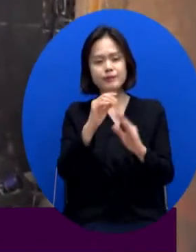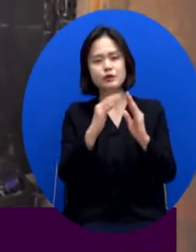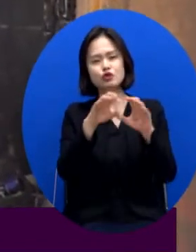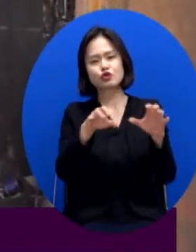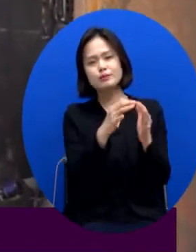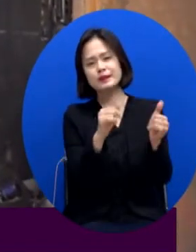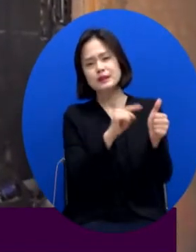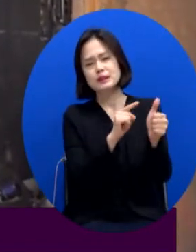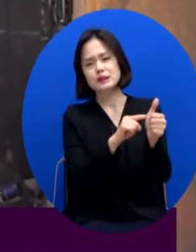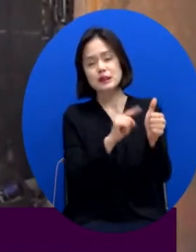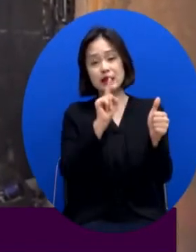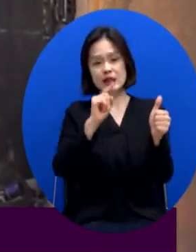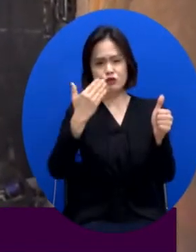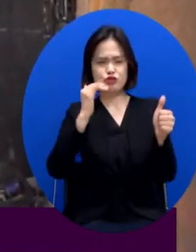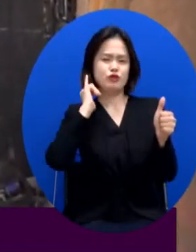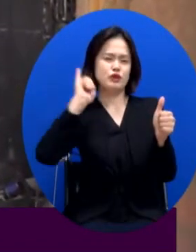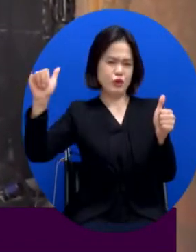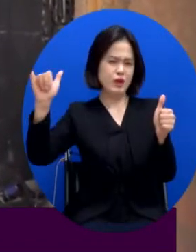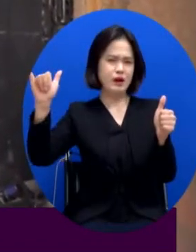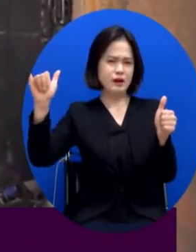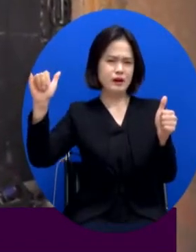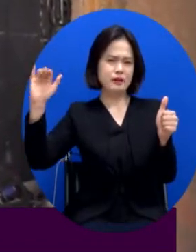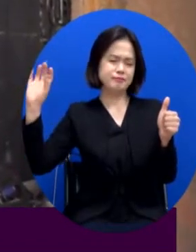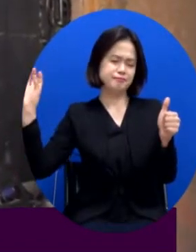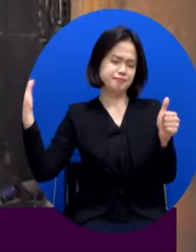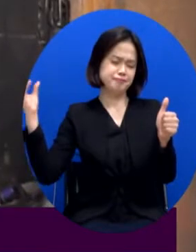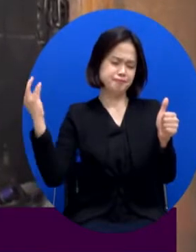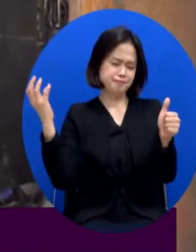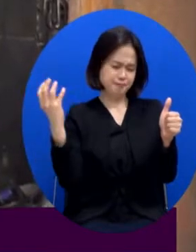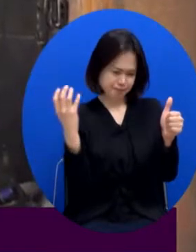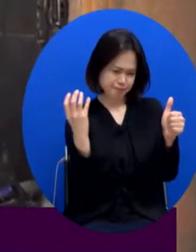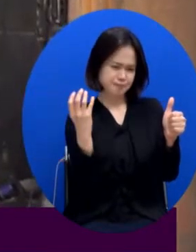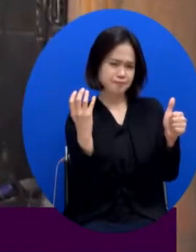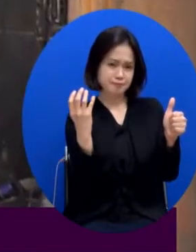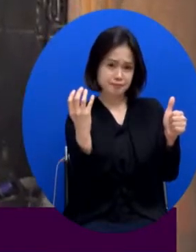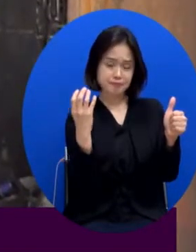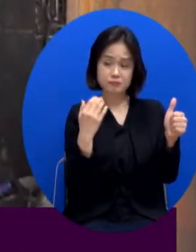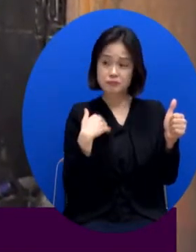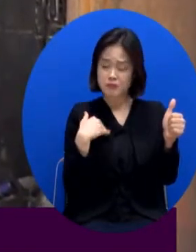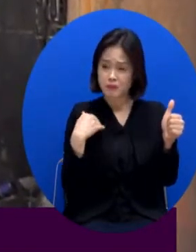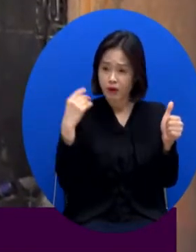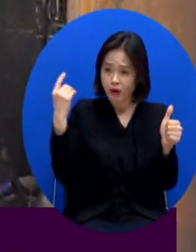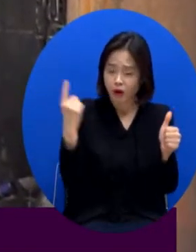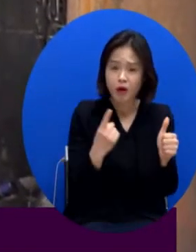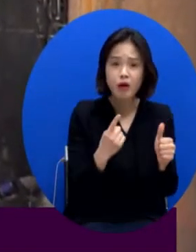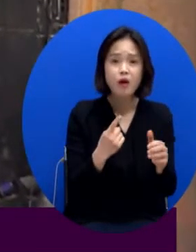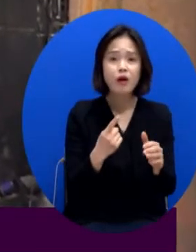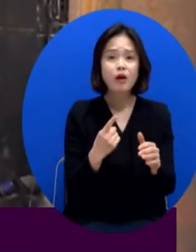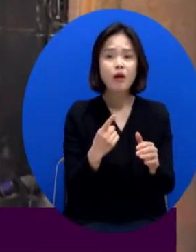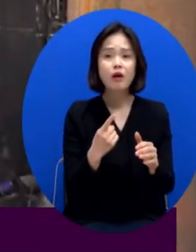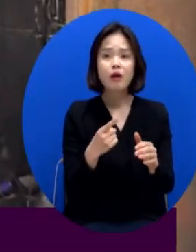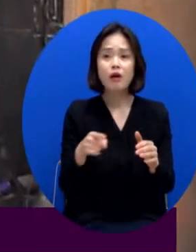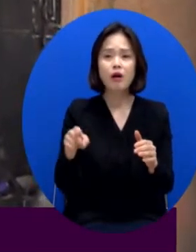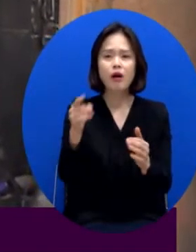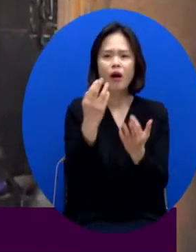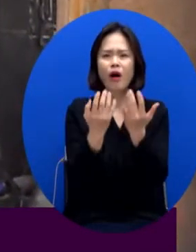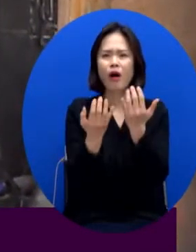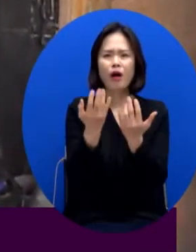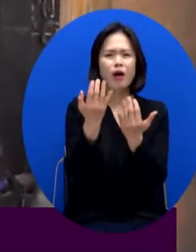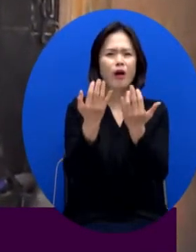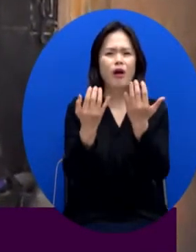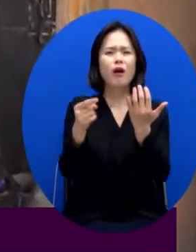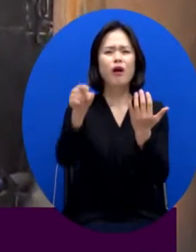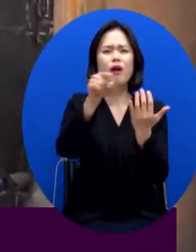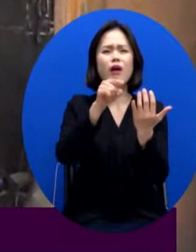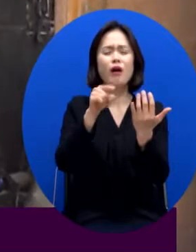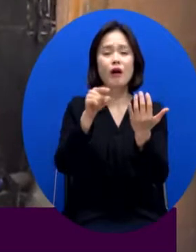끌줄 알고 쳐다보고 있었는데 소방차가 들어오잖아. 쫓아갔더니 빠져 있어서 길이 협착해서 빠져